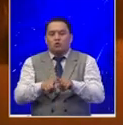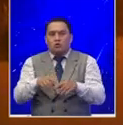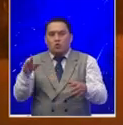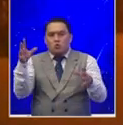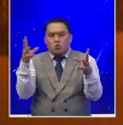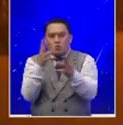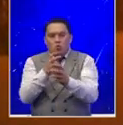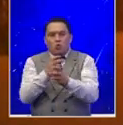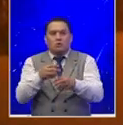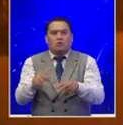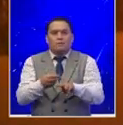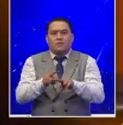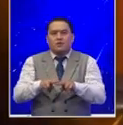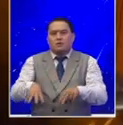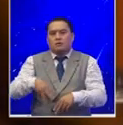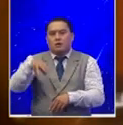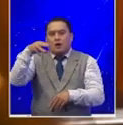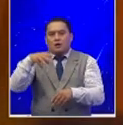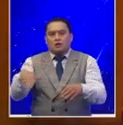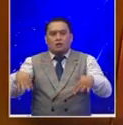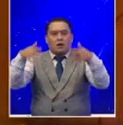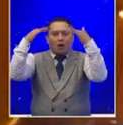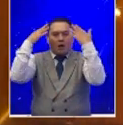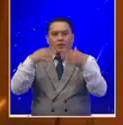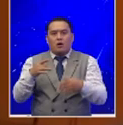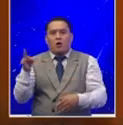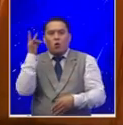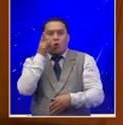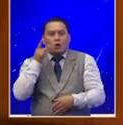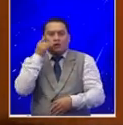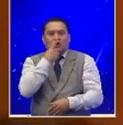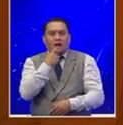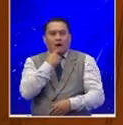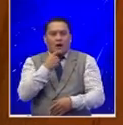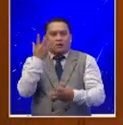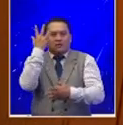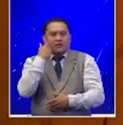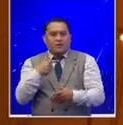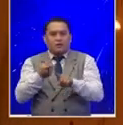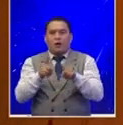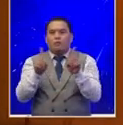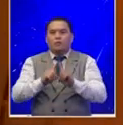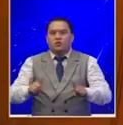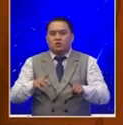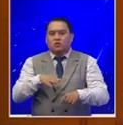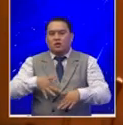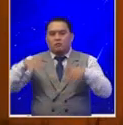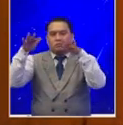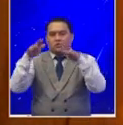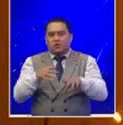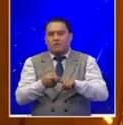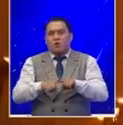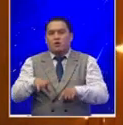густые клубы дыма. Небо над городом окрасилось в оранжево-красный цвет. В некоторых районах Сан-Франциско с неба падает